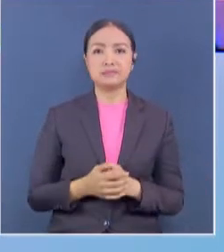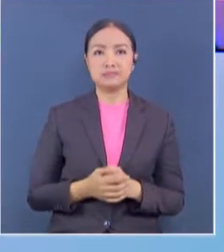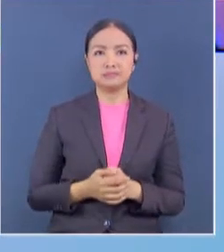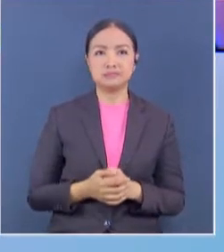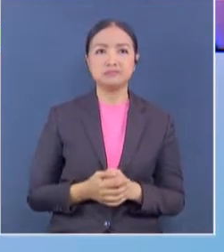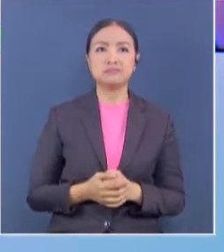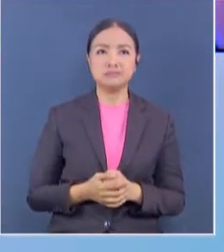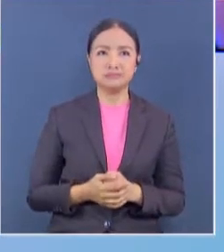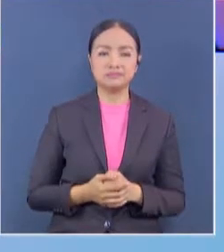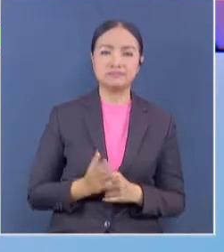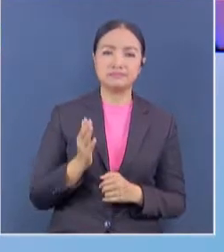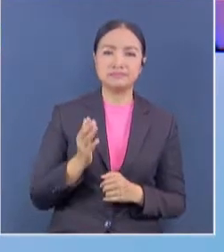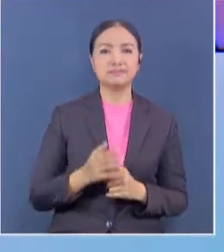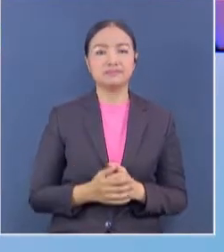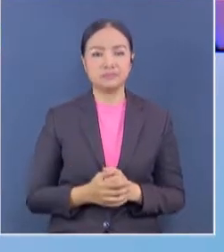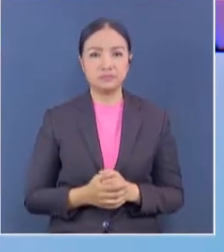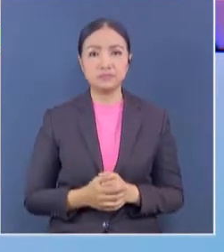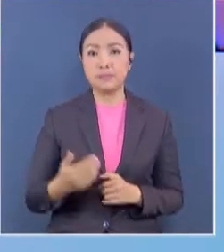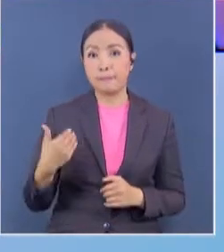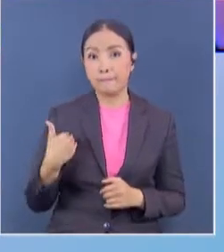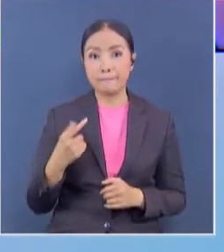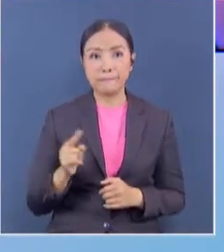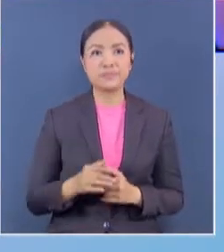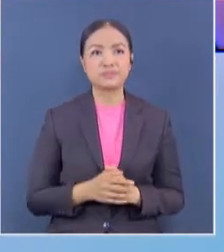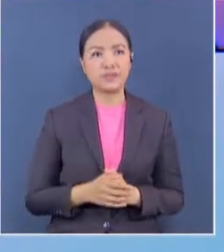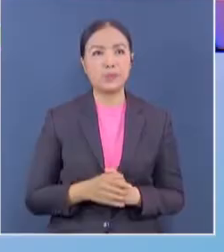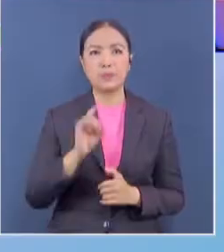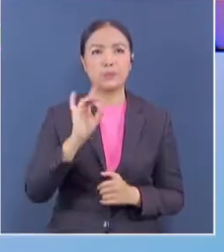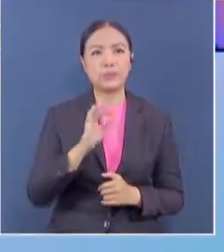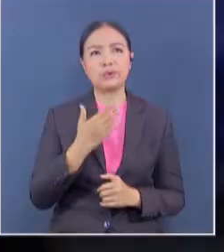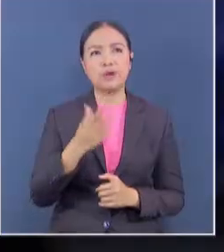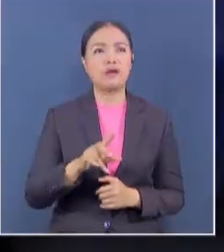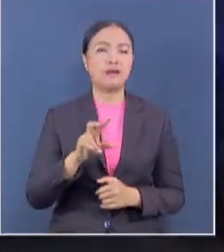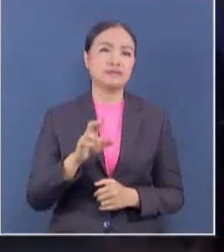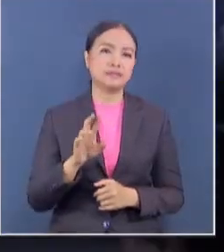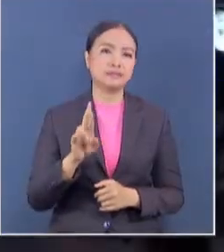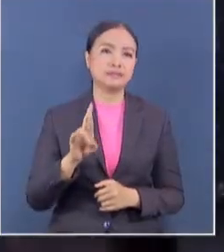ไม่คงคอนเซ็ปต์เรียวไซส์บิวตี้และยังยึดในเรียวไซส์บิวตี้เสมอค่ะ